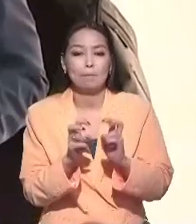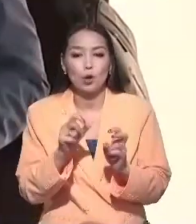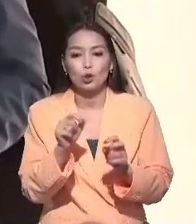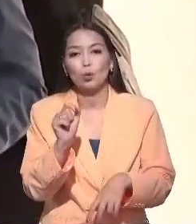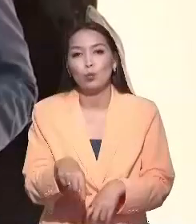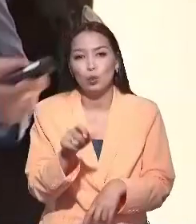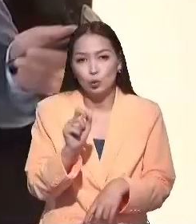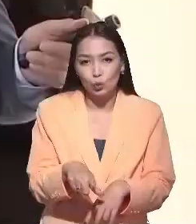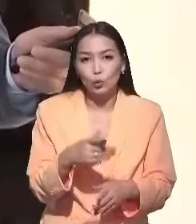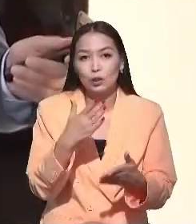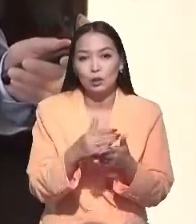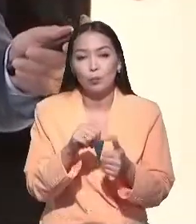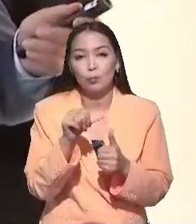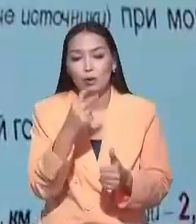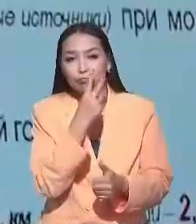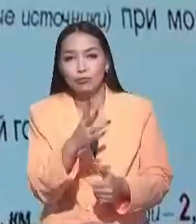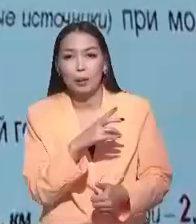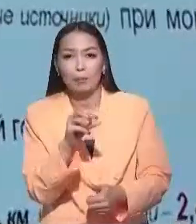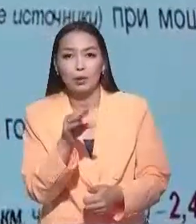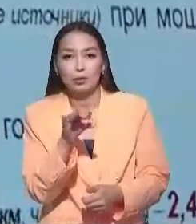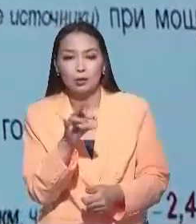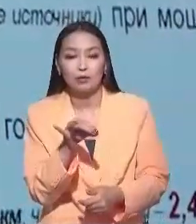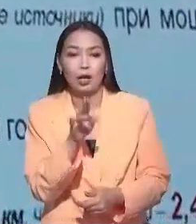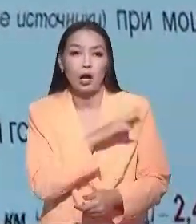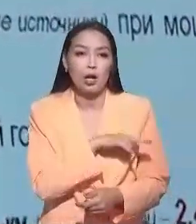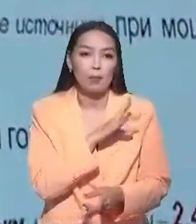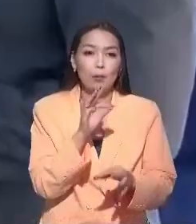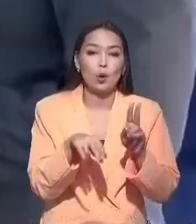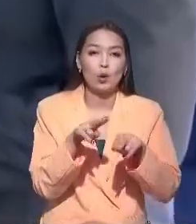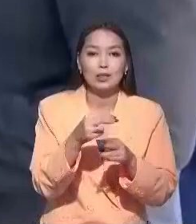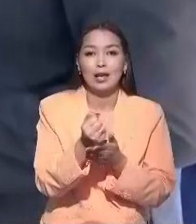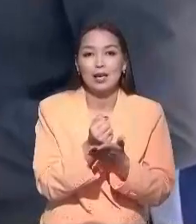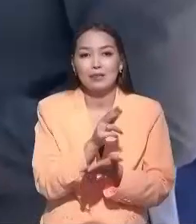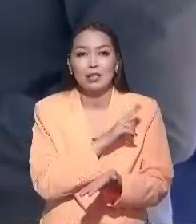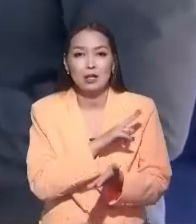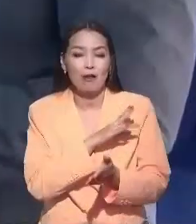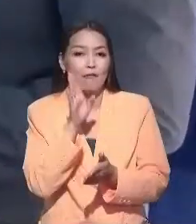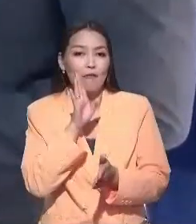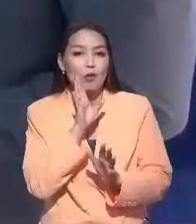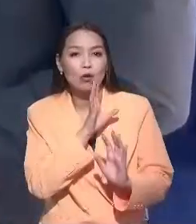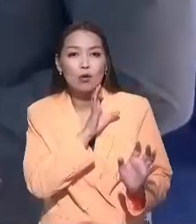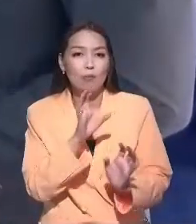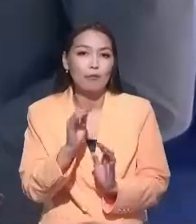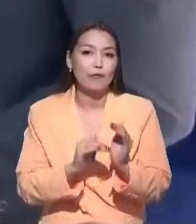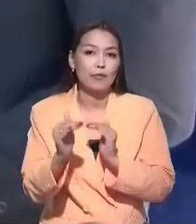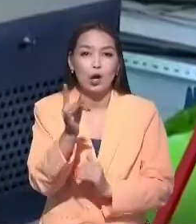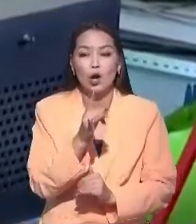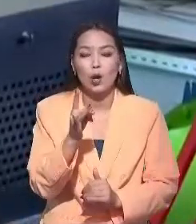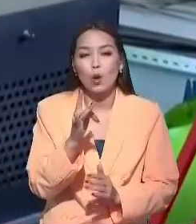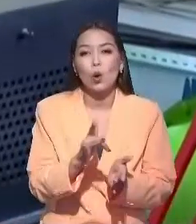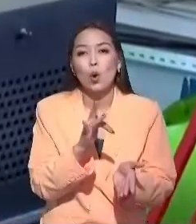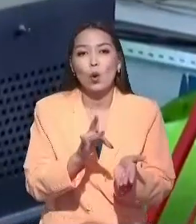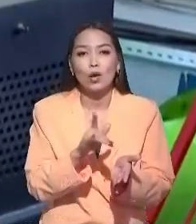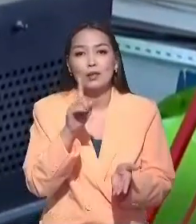производством бутылок. Кроме того, осмотрел Бектенов и темпы работ по строительству резервной системы водообеспечения верхних районов